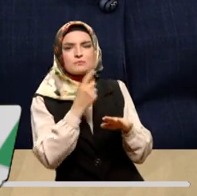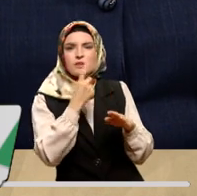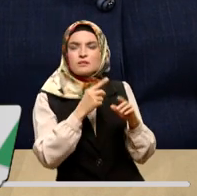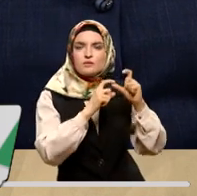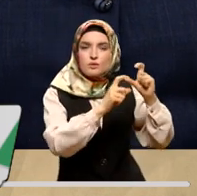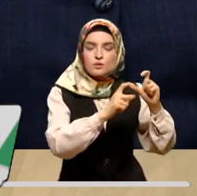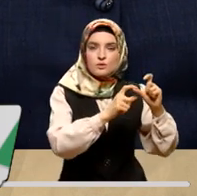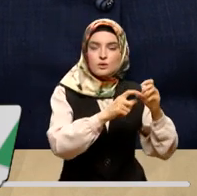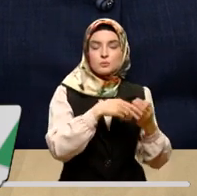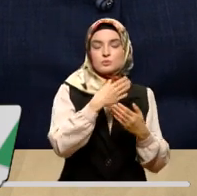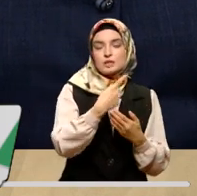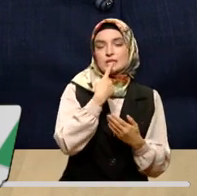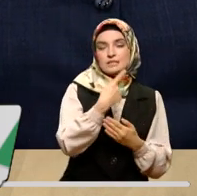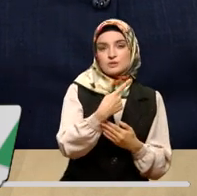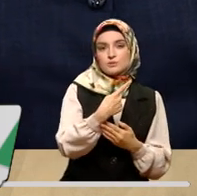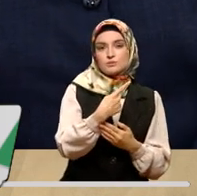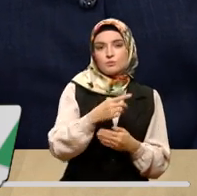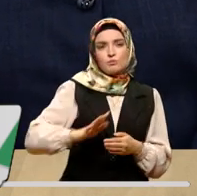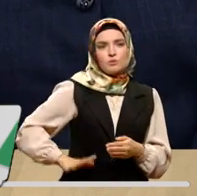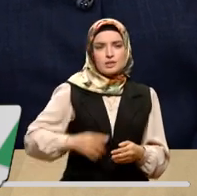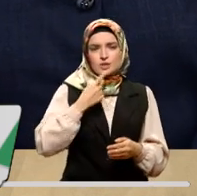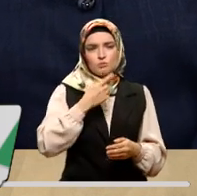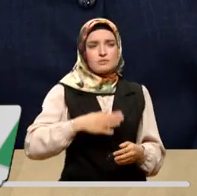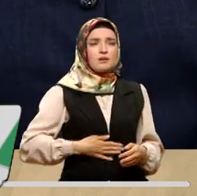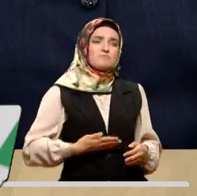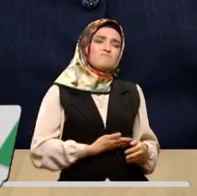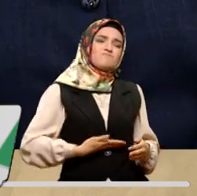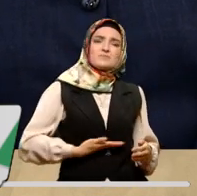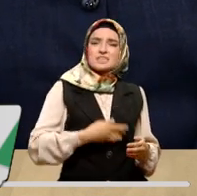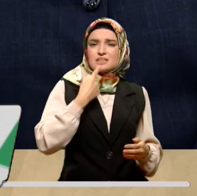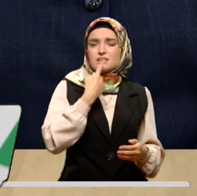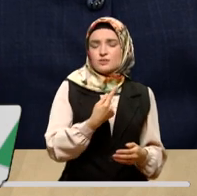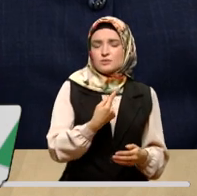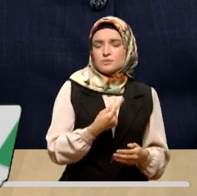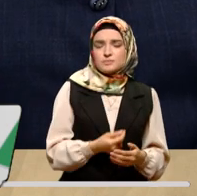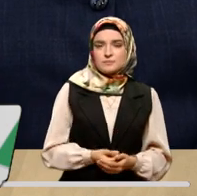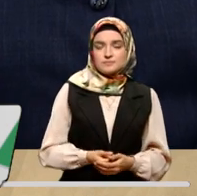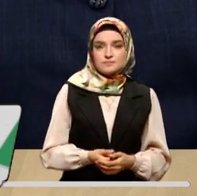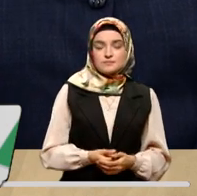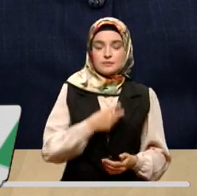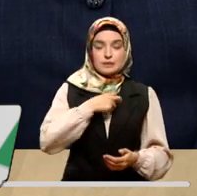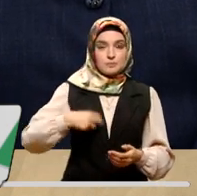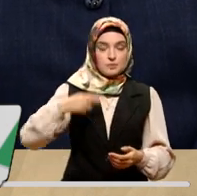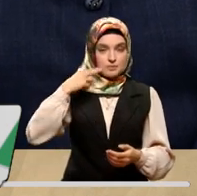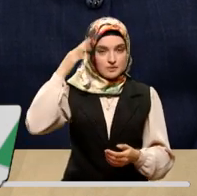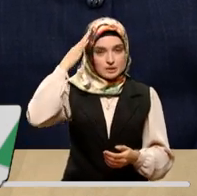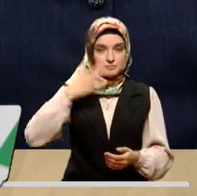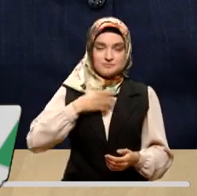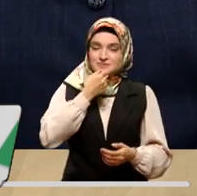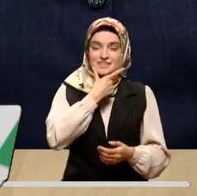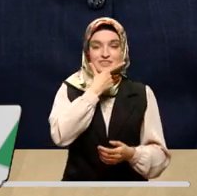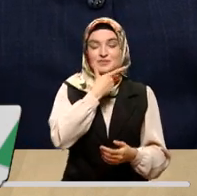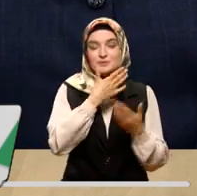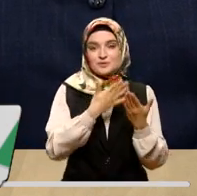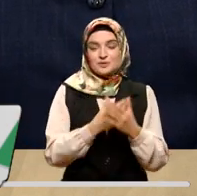soruyor. Ardından da diyor ki çocuk, karnım acıktı ya Resulallah diyor. Yani acıktım. Peygamber Efendimiz gülümsüyor.